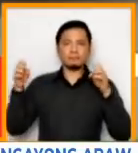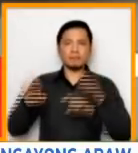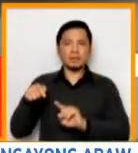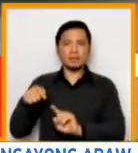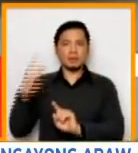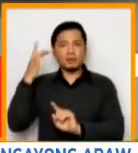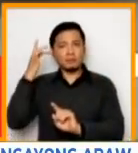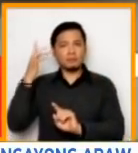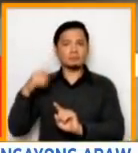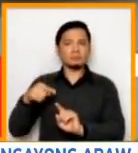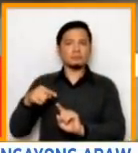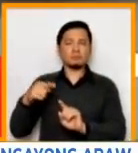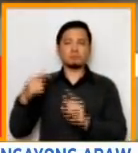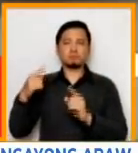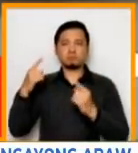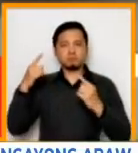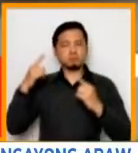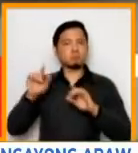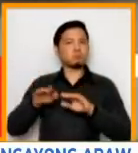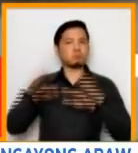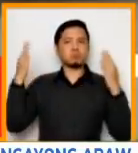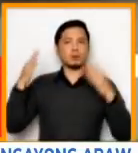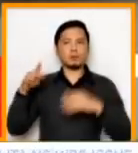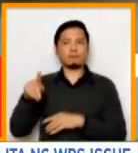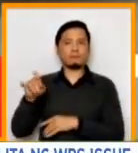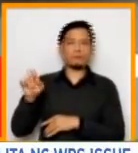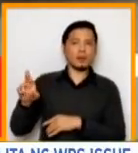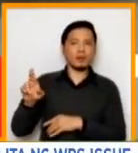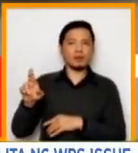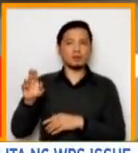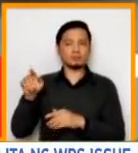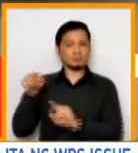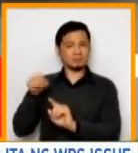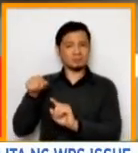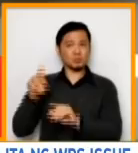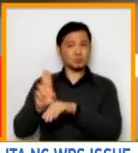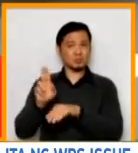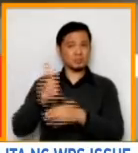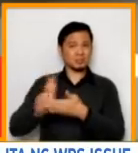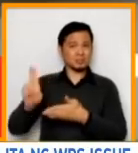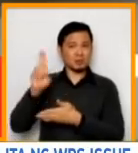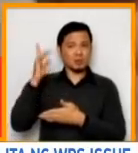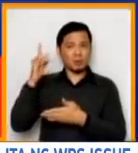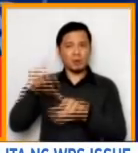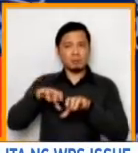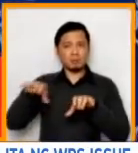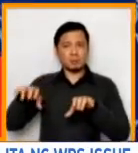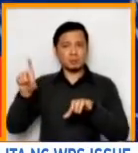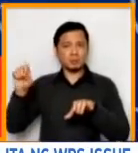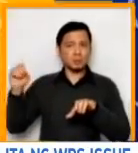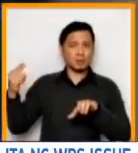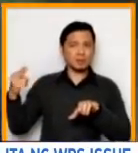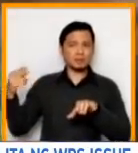dahil malapit sa DOH storage facility at sa isang ospital.